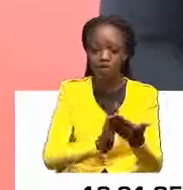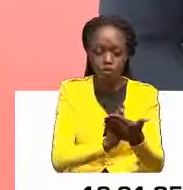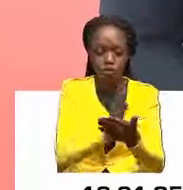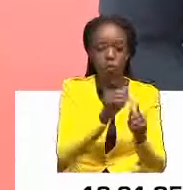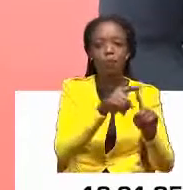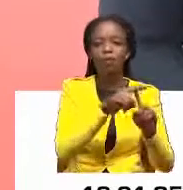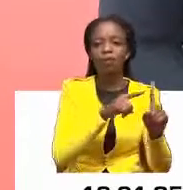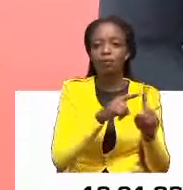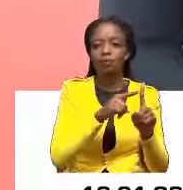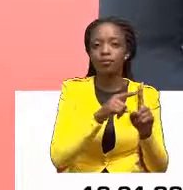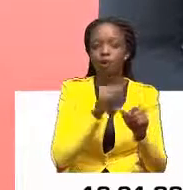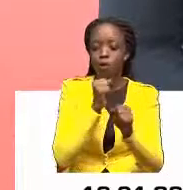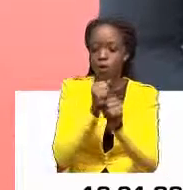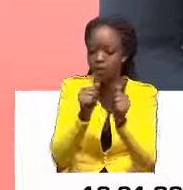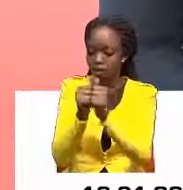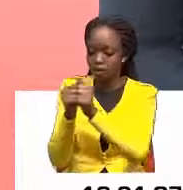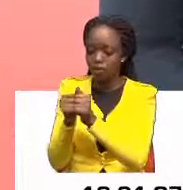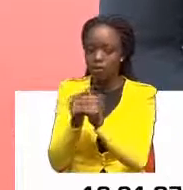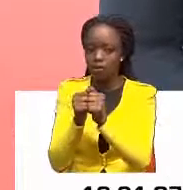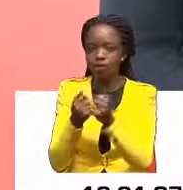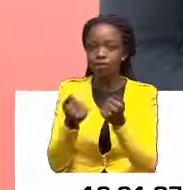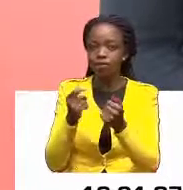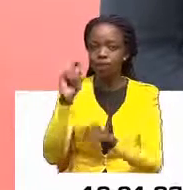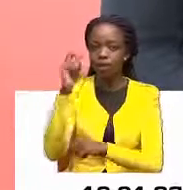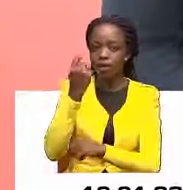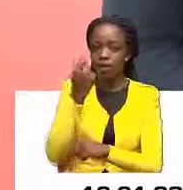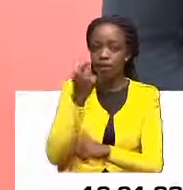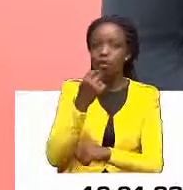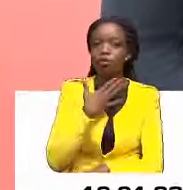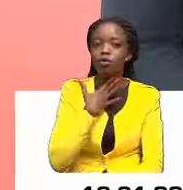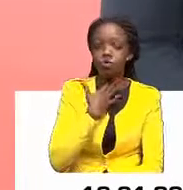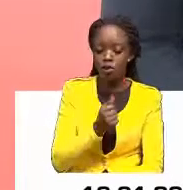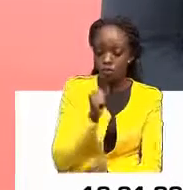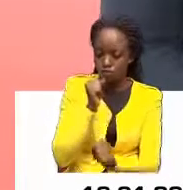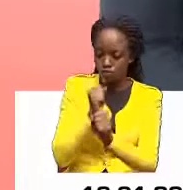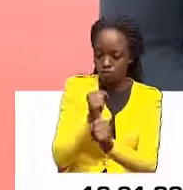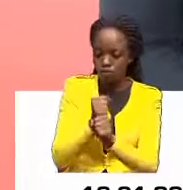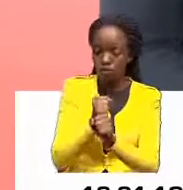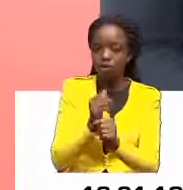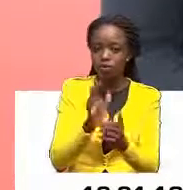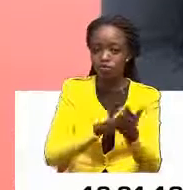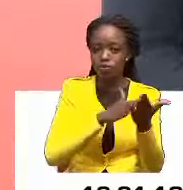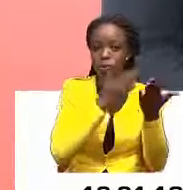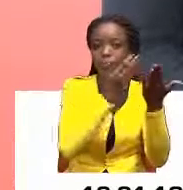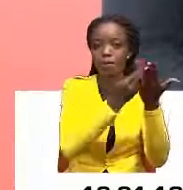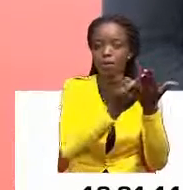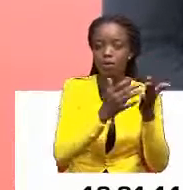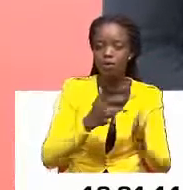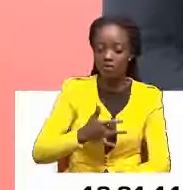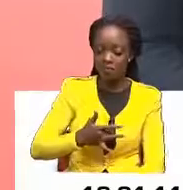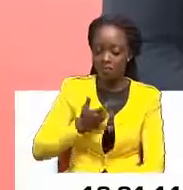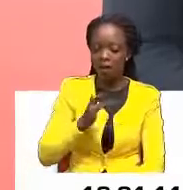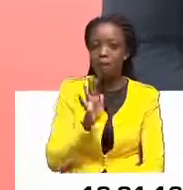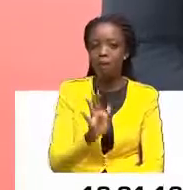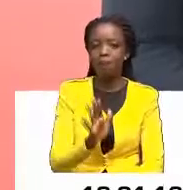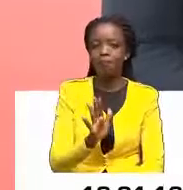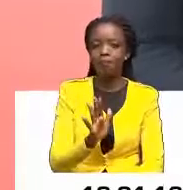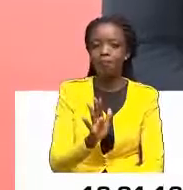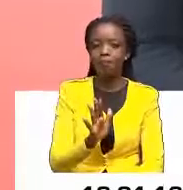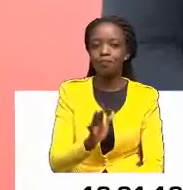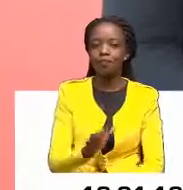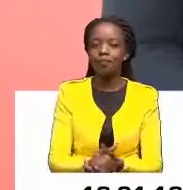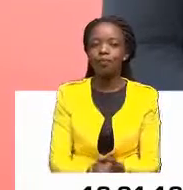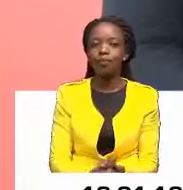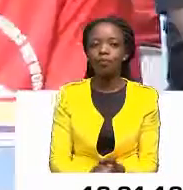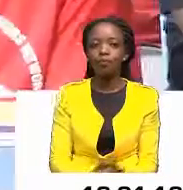hayo kwa ushirikiano na vuguvugu la Kenya tuitakayo wamejitokeza na kuwasilisha hisia zao. Lydia Gashomo